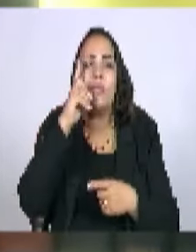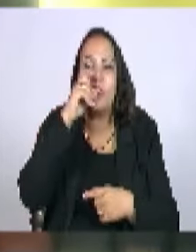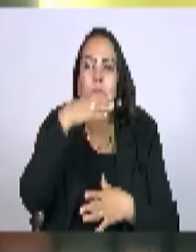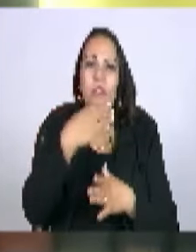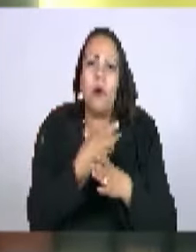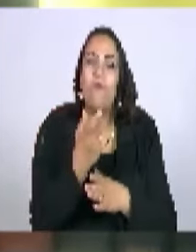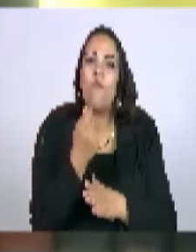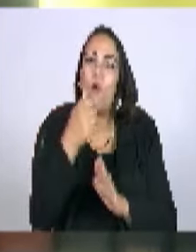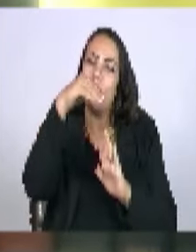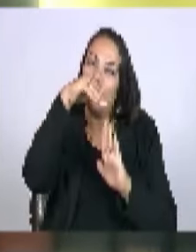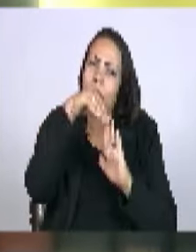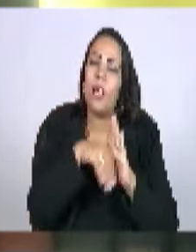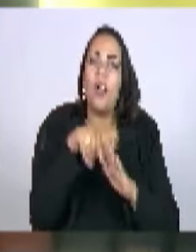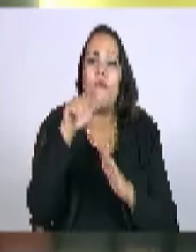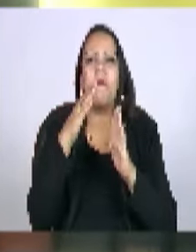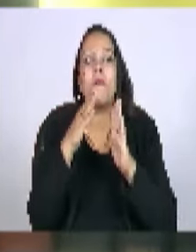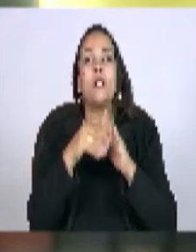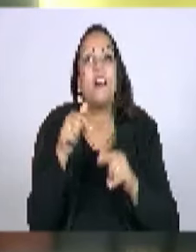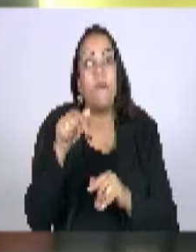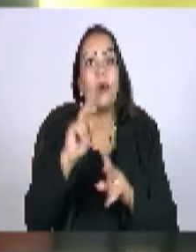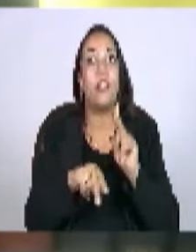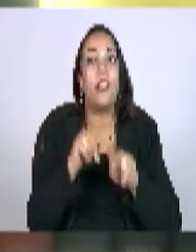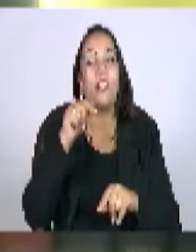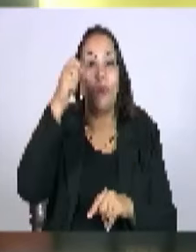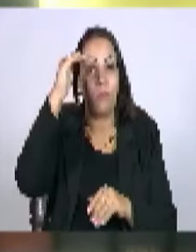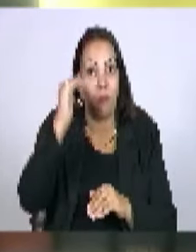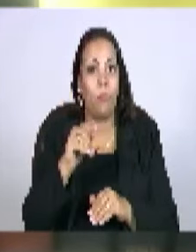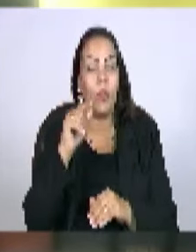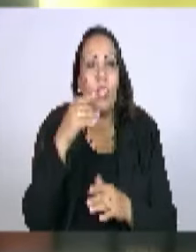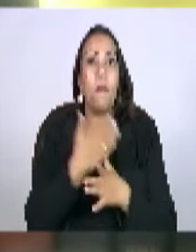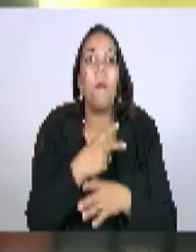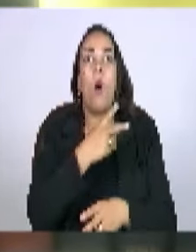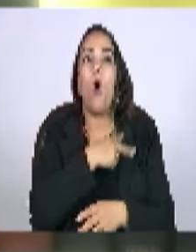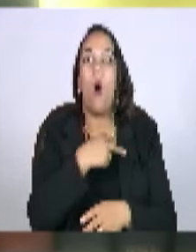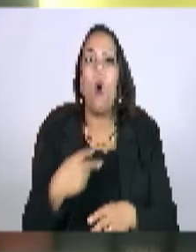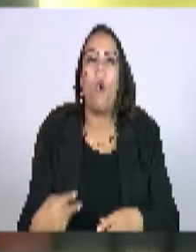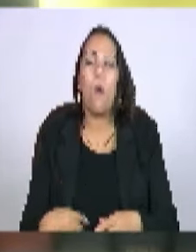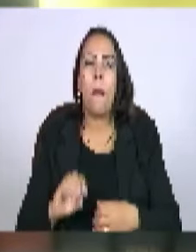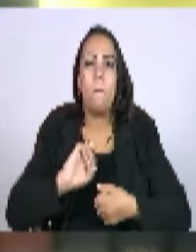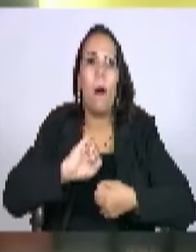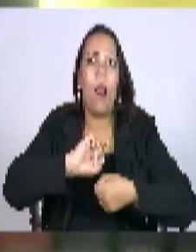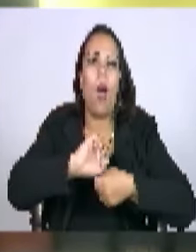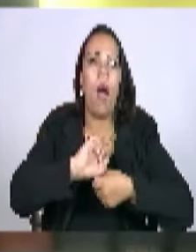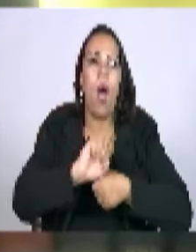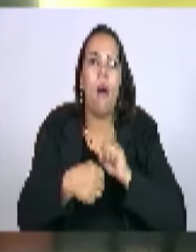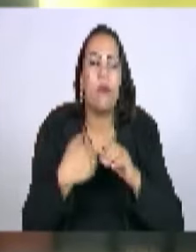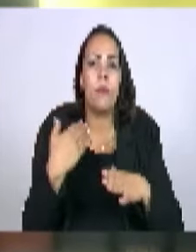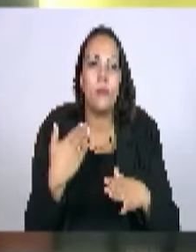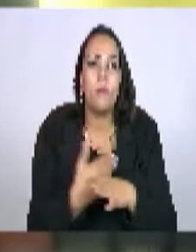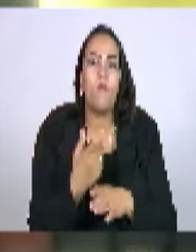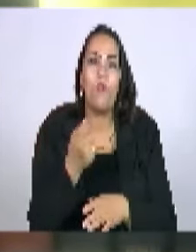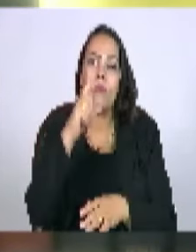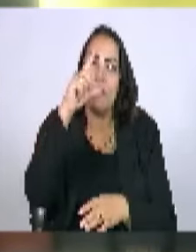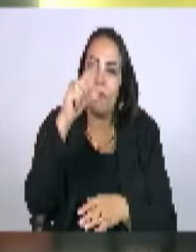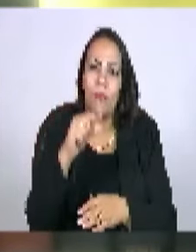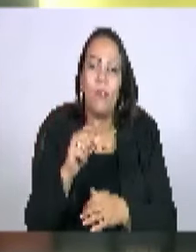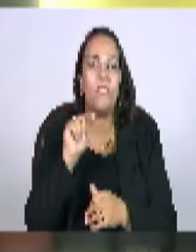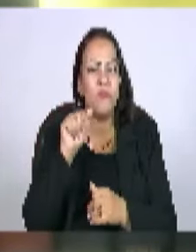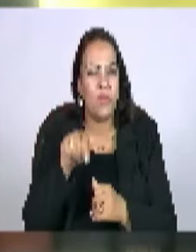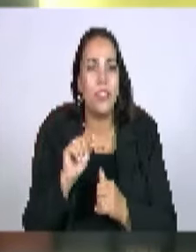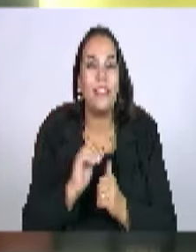في اسعار انخفضت واضح ان الحكومه بتضغط بشده في سبيل ان تنخفض الاسعار